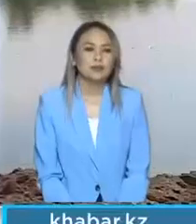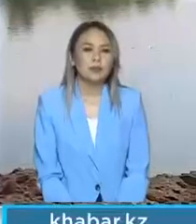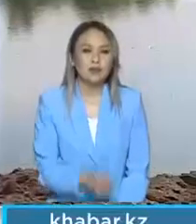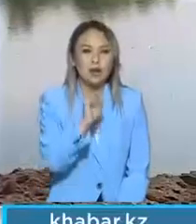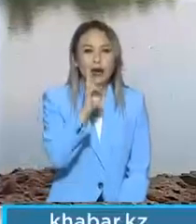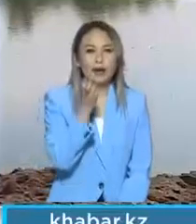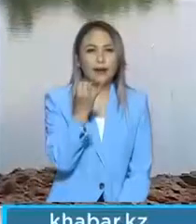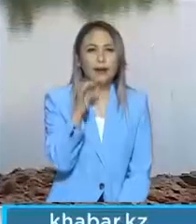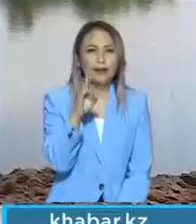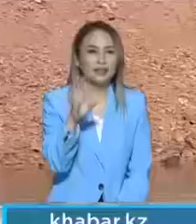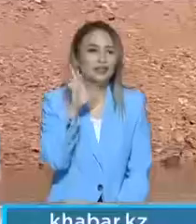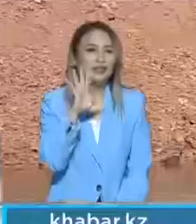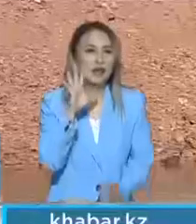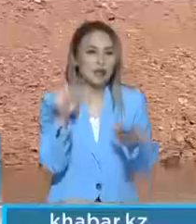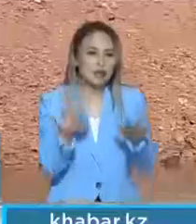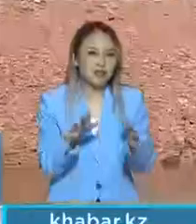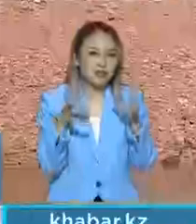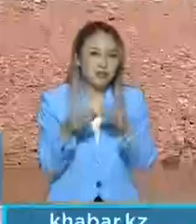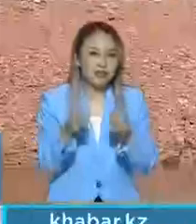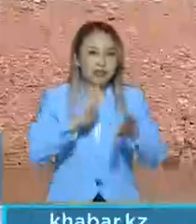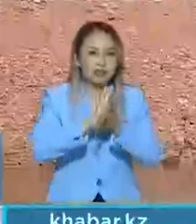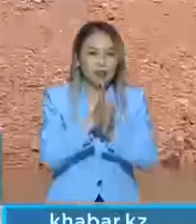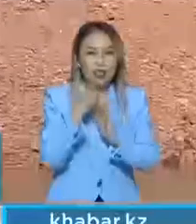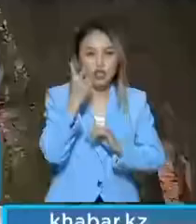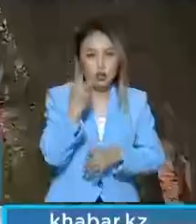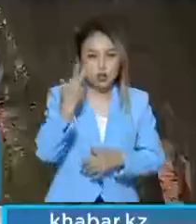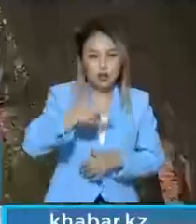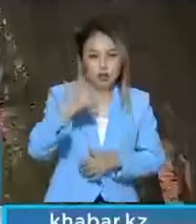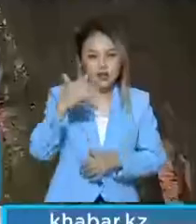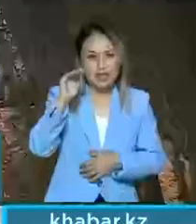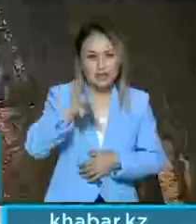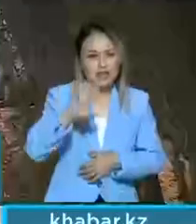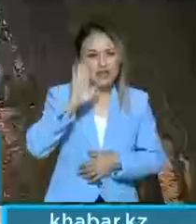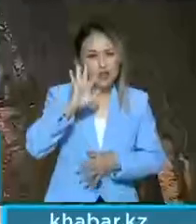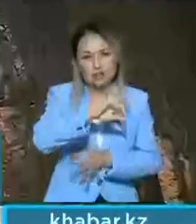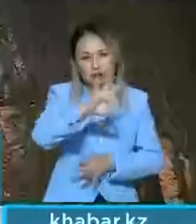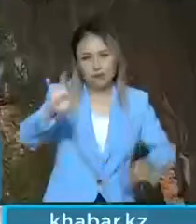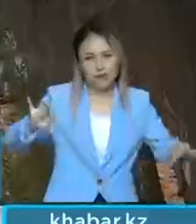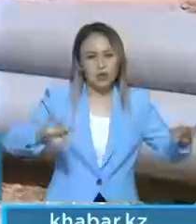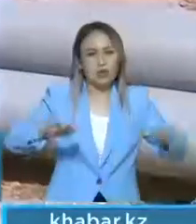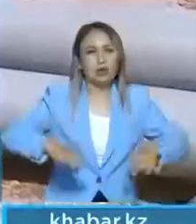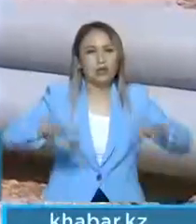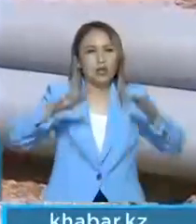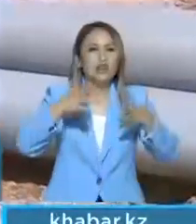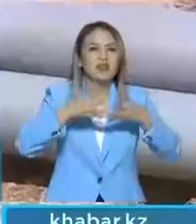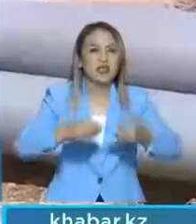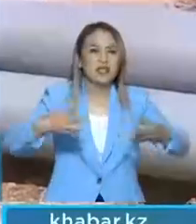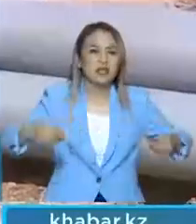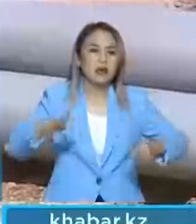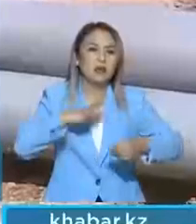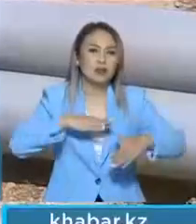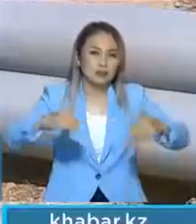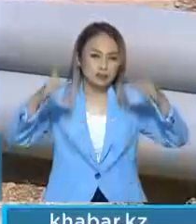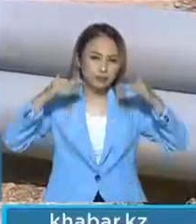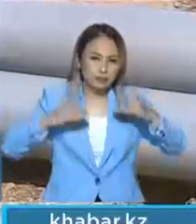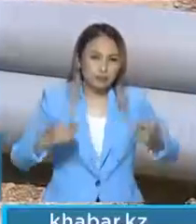Аққайың ауылы маңындағы мөртөк бөгетінің сыйымдылығы 235 мың текше метр. Соңғы жылдары жағасын су шайып, көктемгі тасқында төмендегі